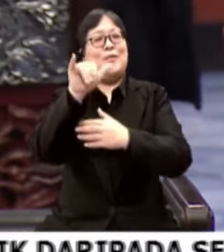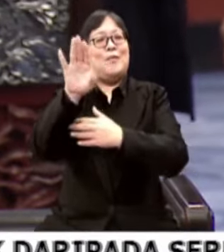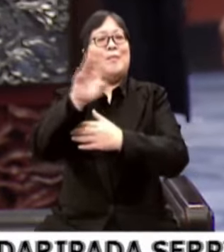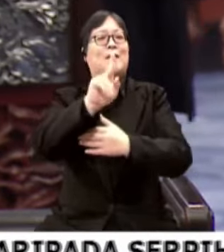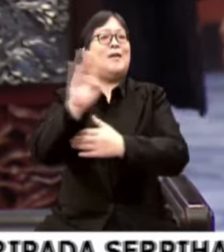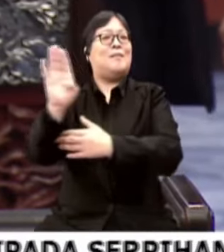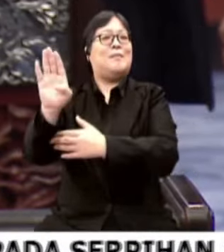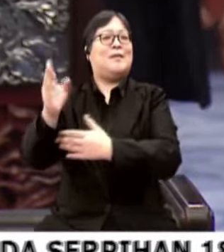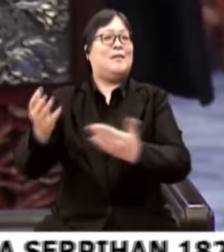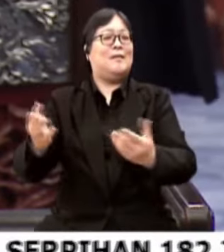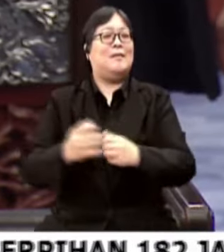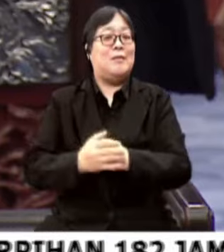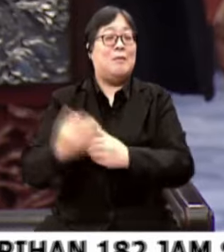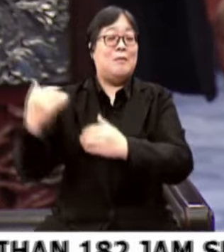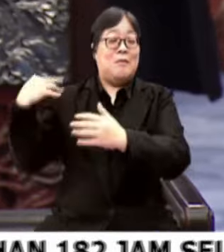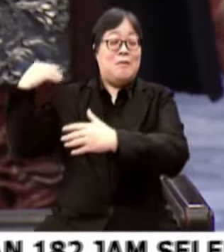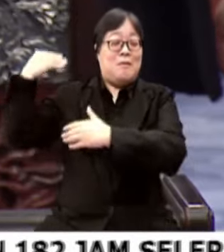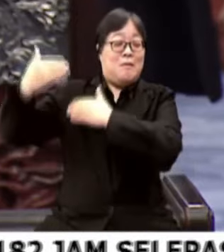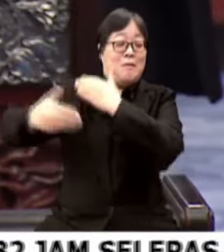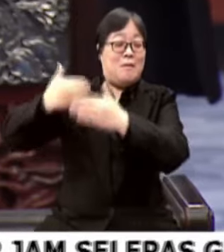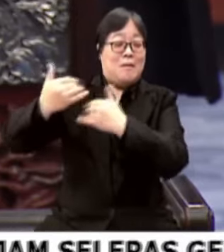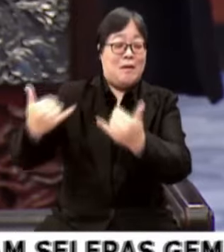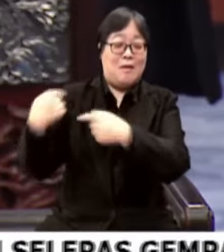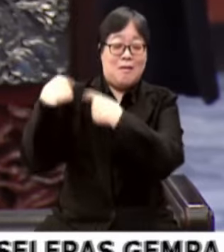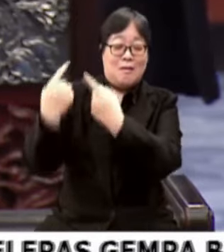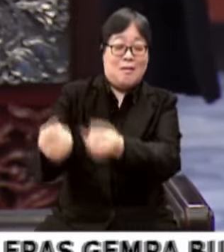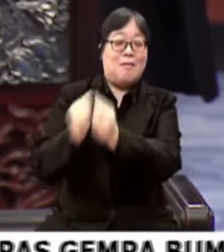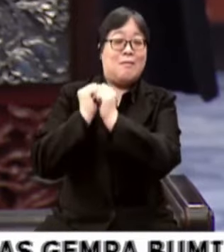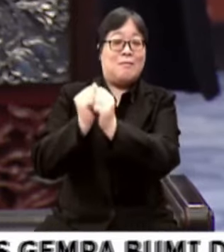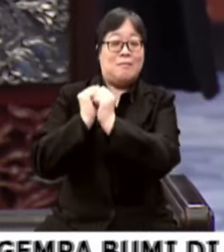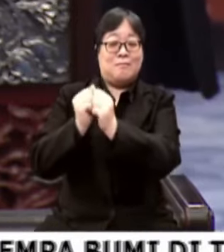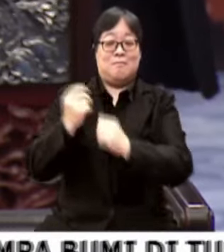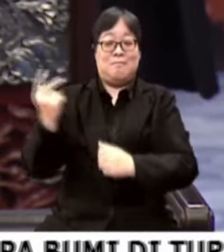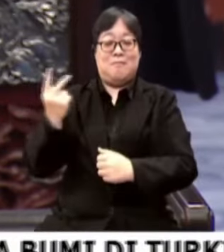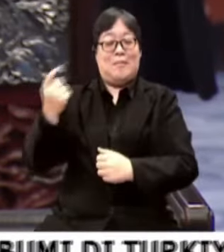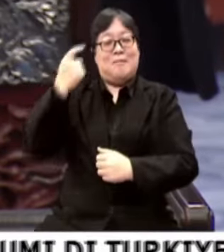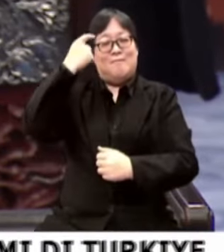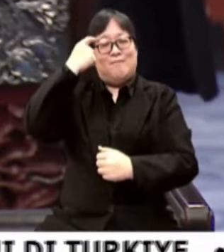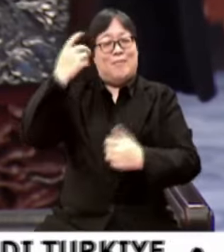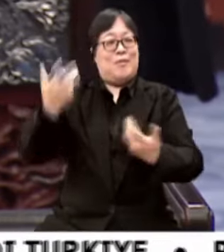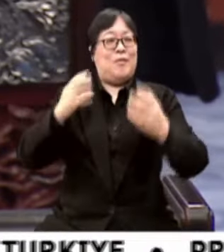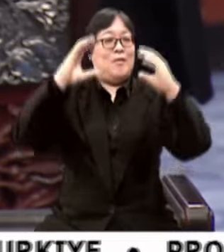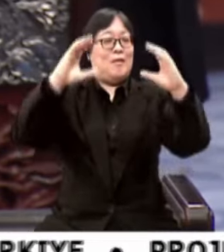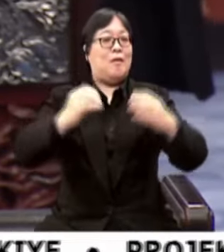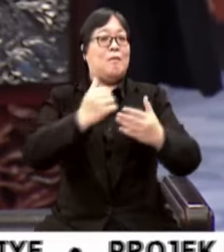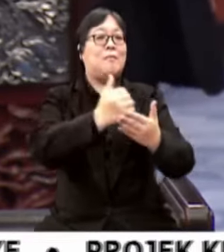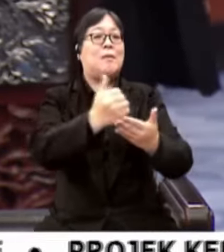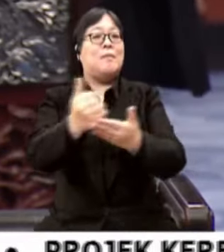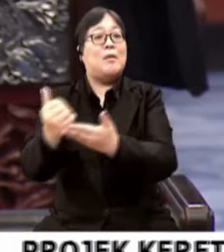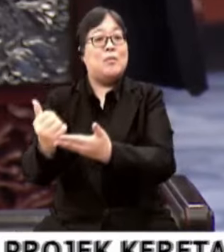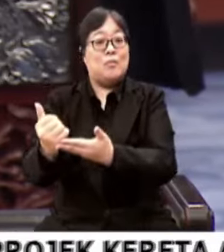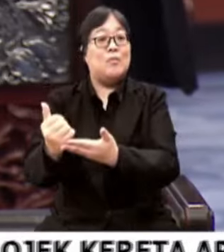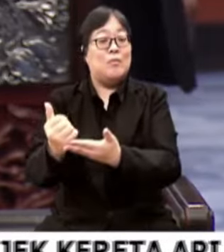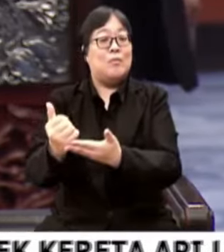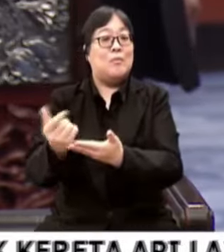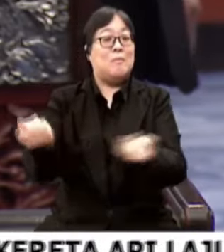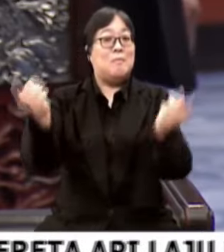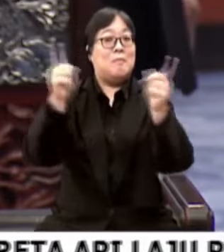Kotabaru kali ini dapat dia dulu sampai sekarang bersama saya memang kita senantiasa memikirkan cahaya untuk membantu mereka yang menjadi